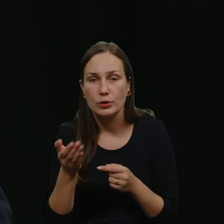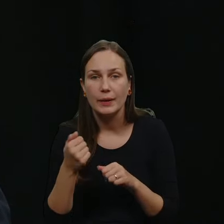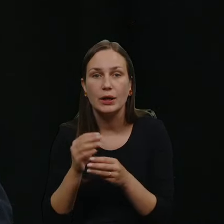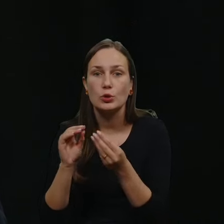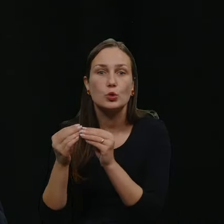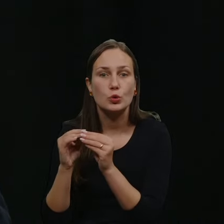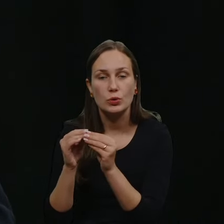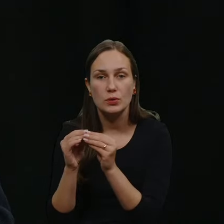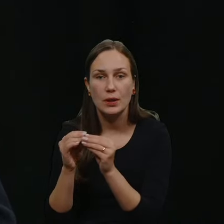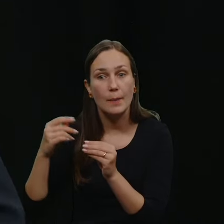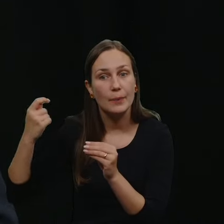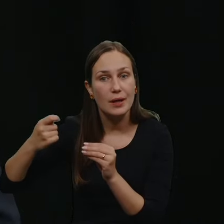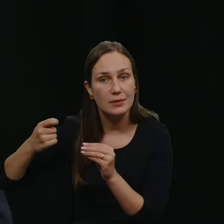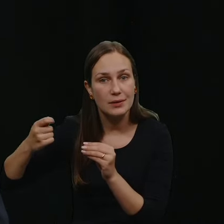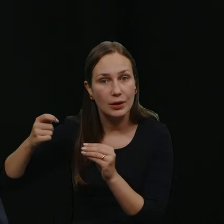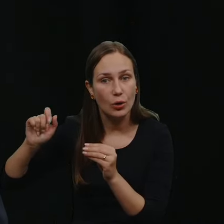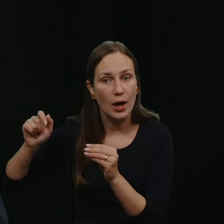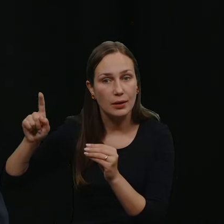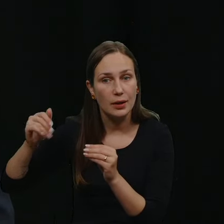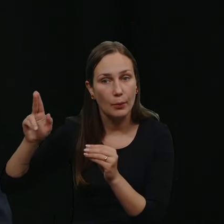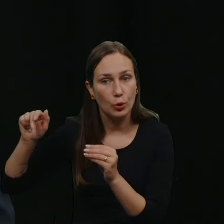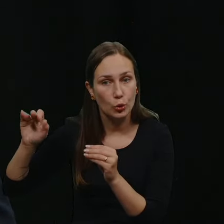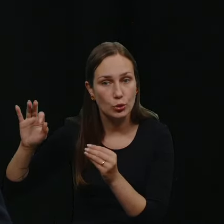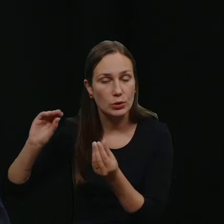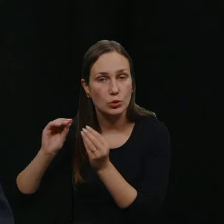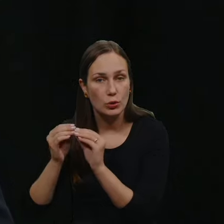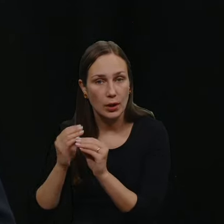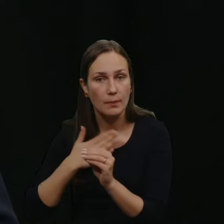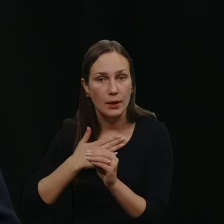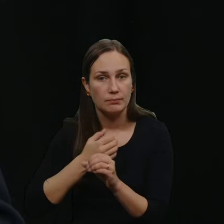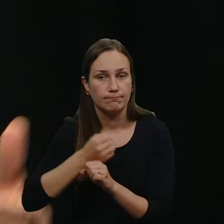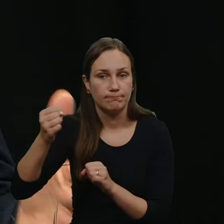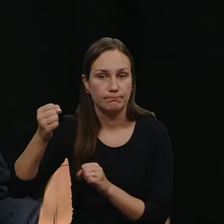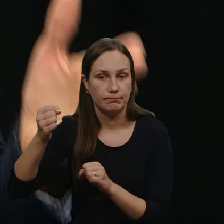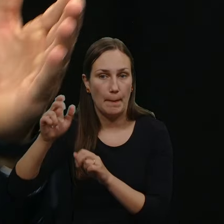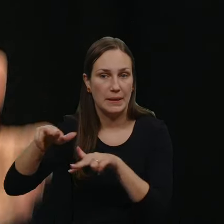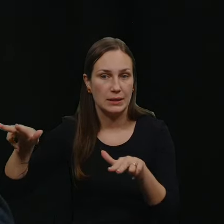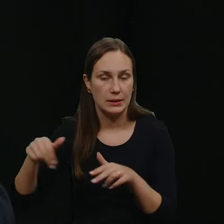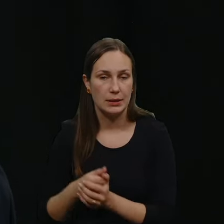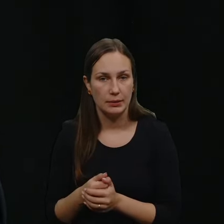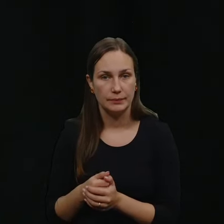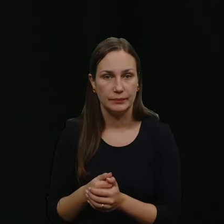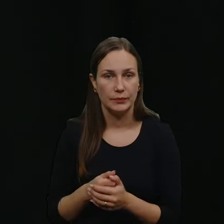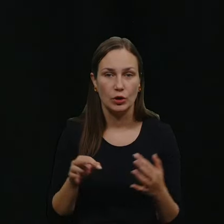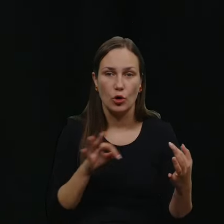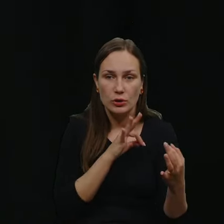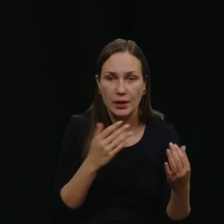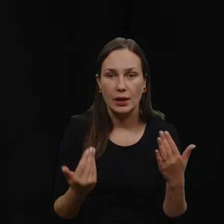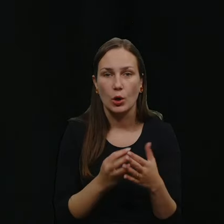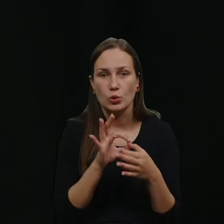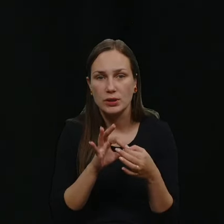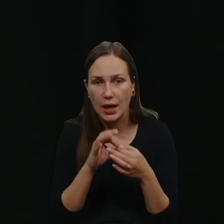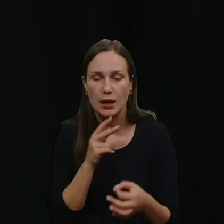su prezidentu Valdu Adamkumi, kad reiškia mane paskirs ministrė. Pažiūrėkime, konservatoriai, naujoji